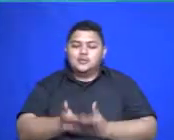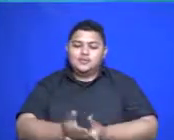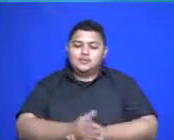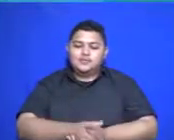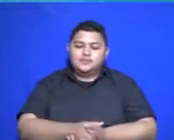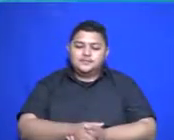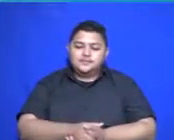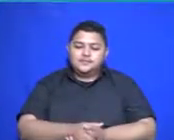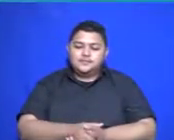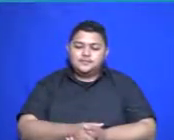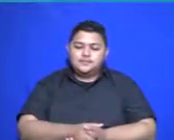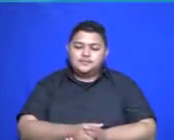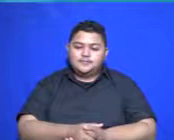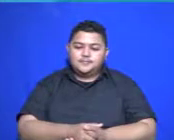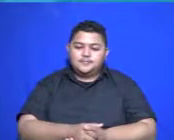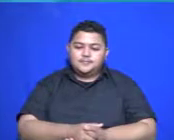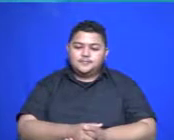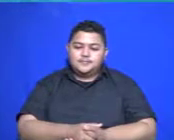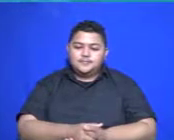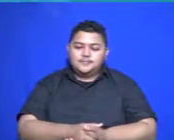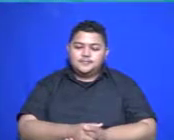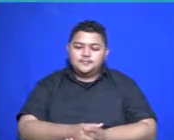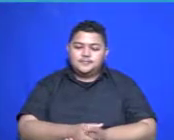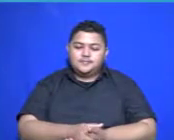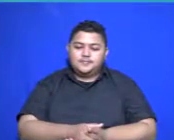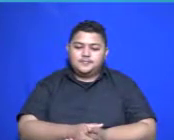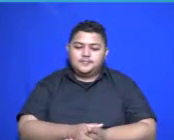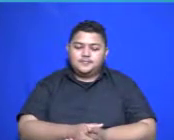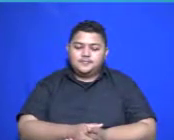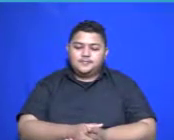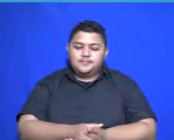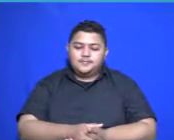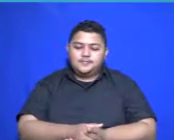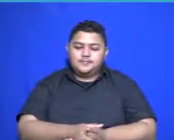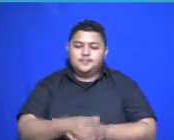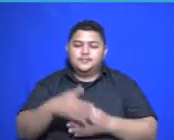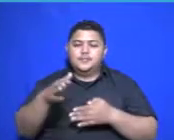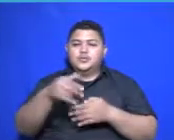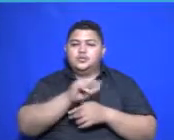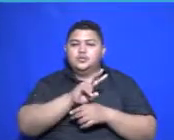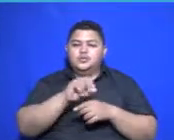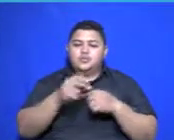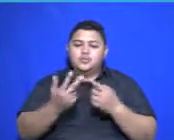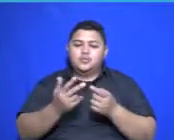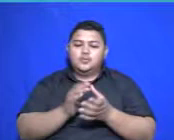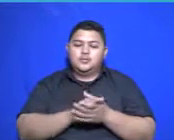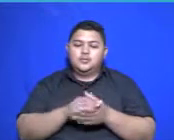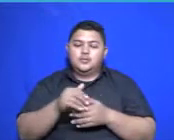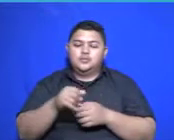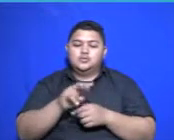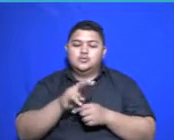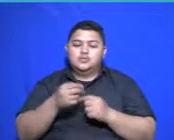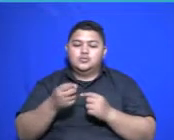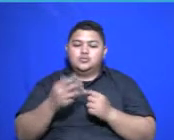kasih. Dana alokasi khusus yang sudah disebutkan total 2018 400 miliar. Dan kita harapkan tahun